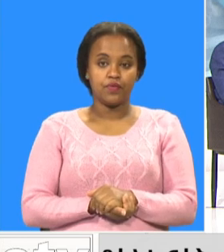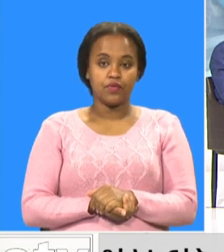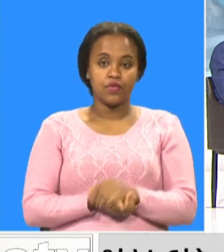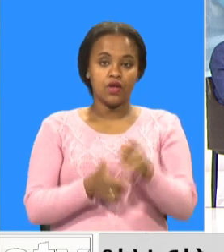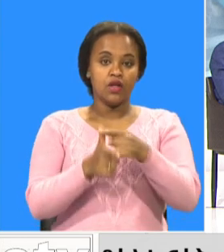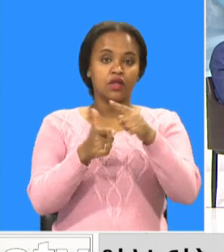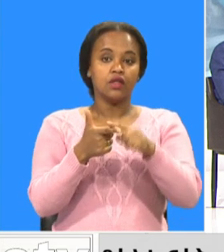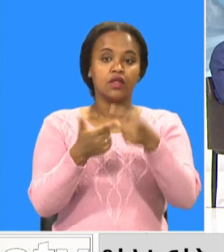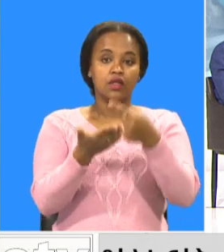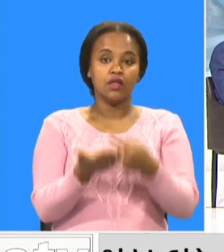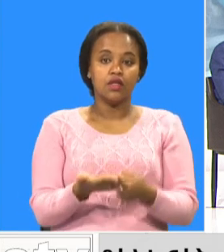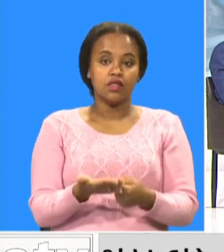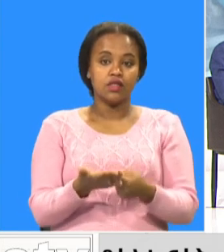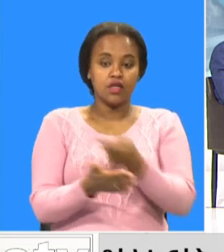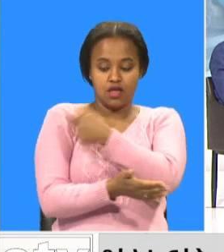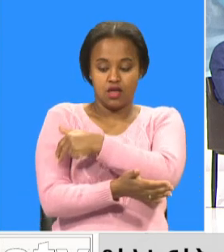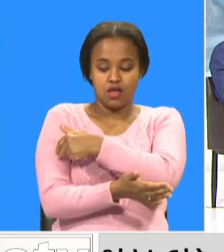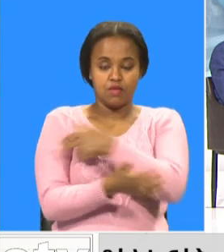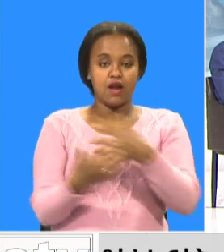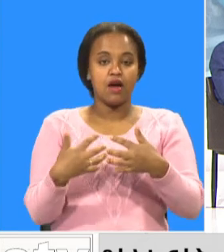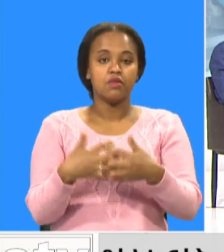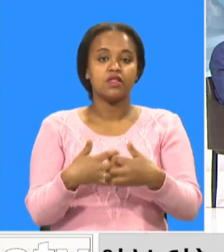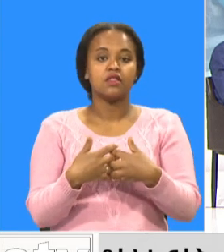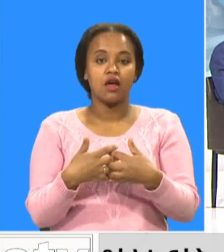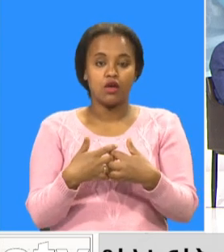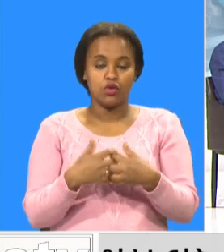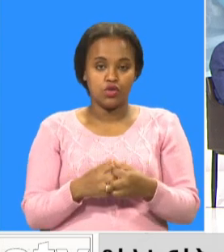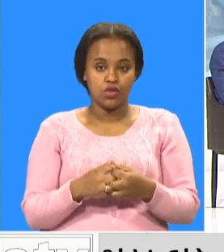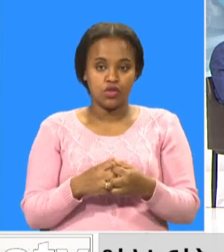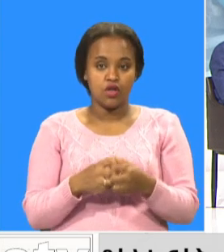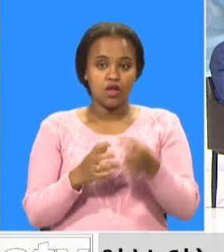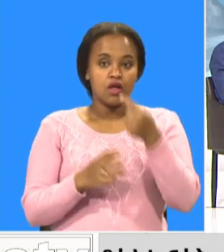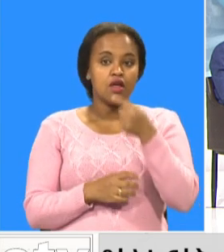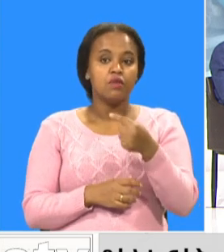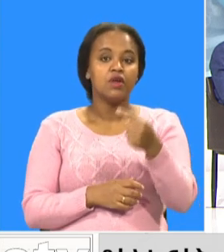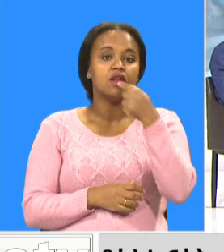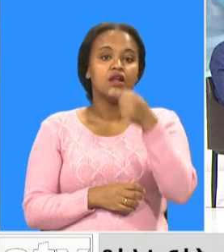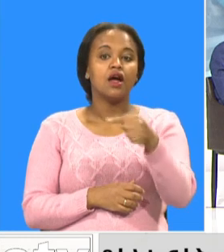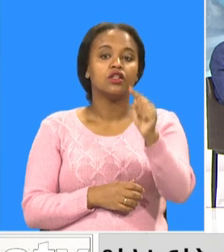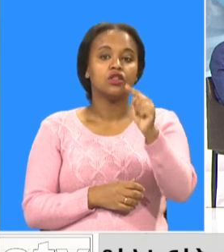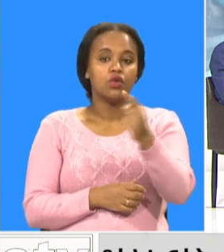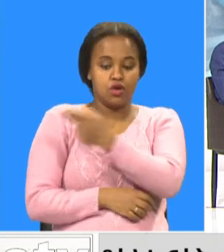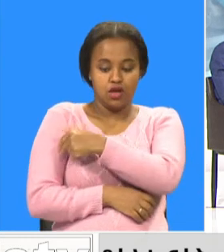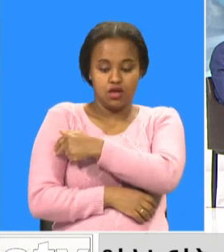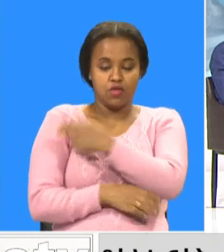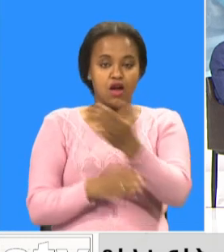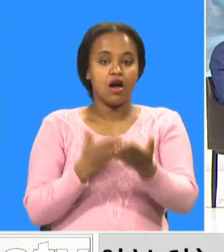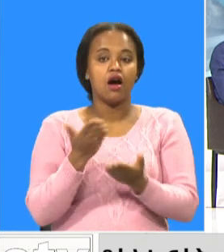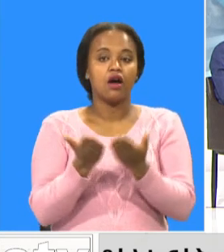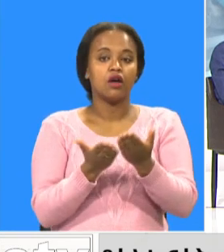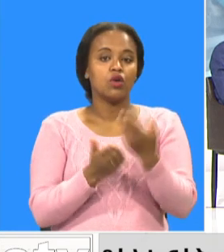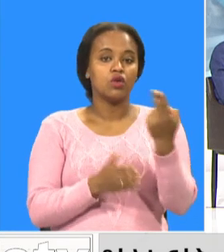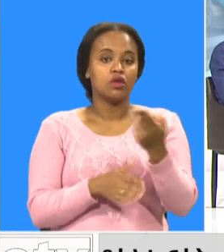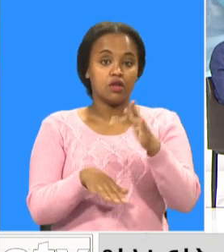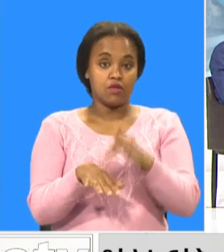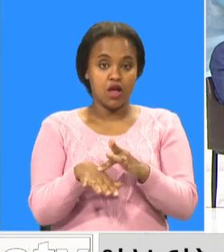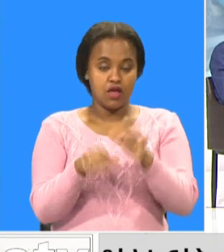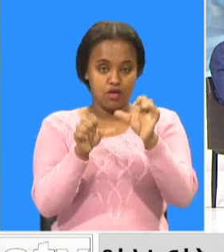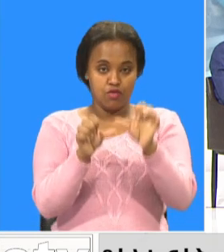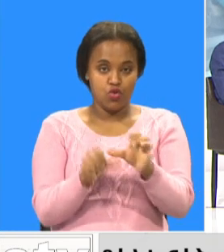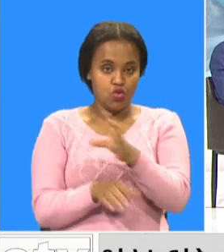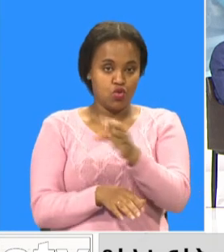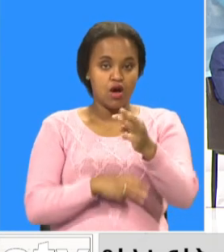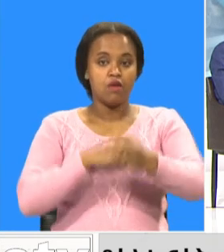ያው እንግዲህ እነዚህ የህክምና መሳሪያዎች የምንላቸው ለህክምና አገልግሎት ጥቅም ላይ የሚውሉና